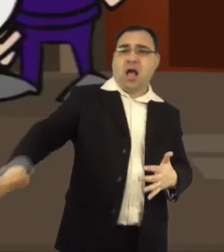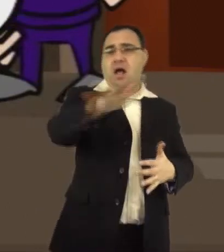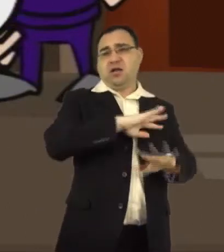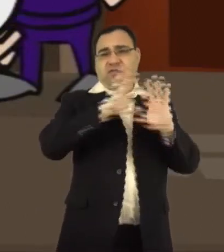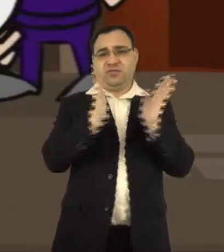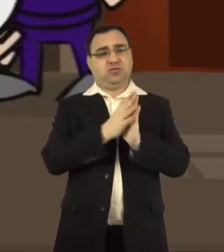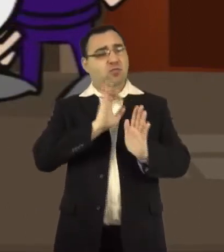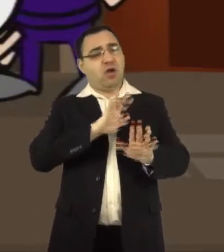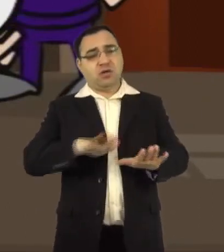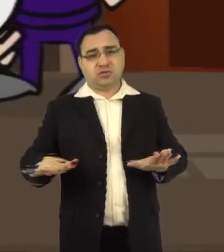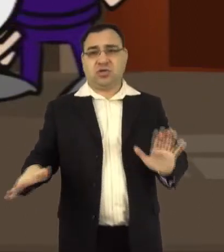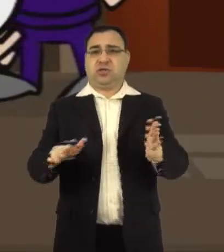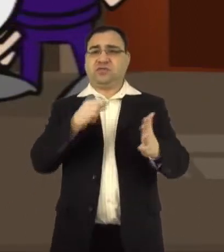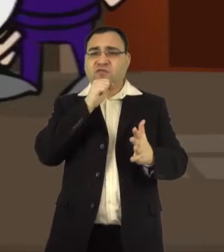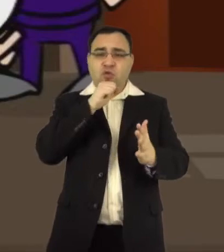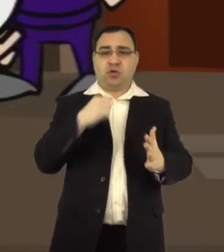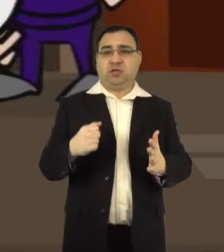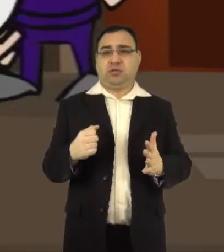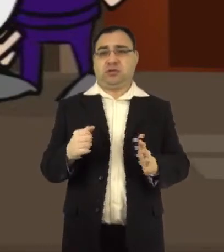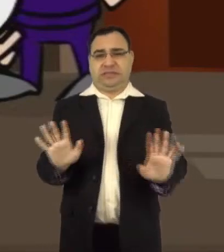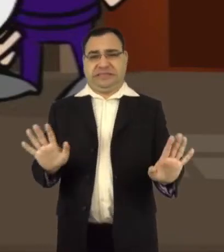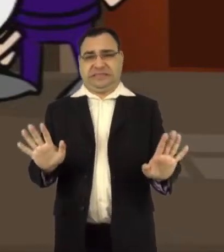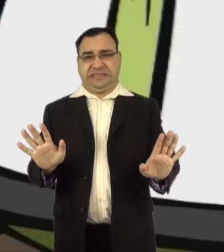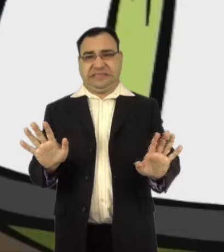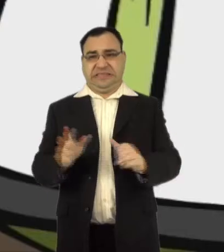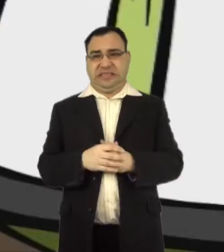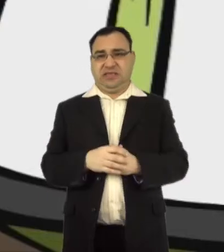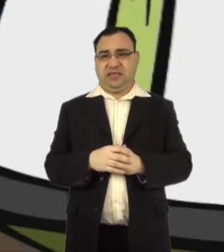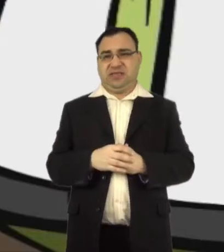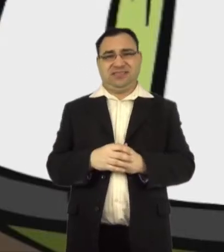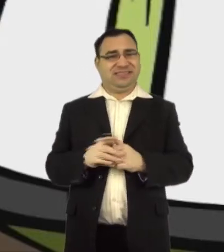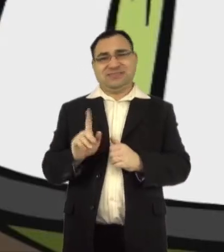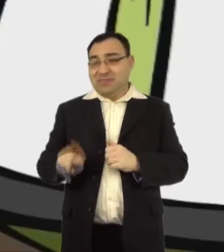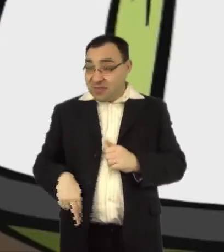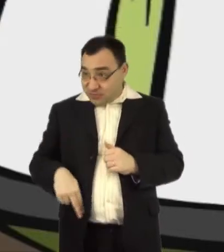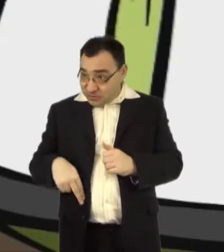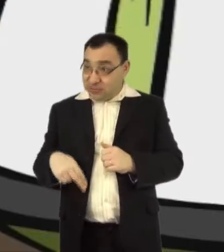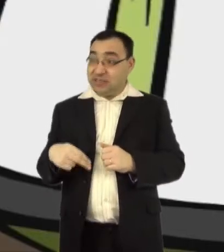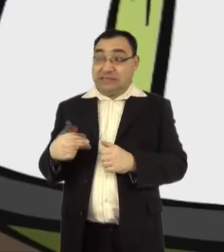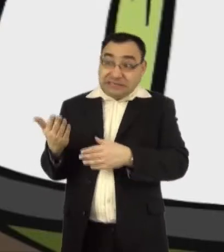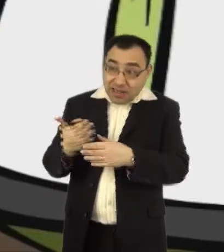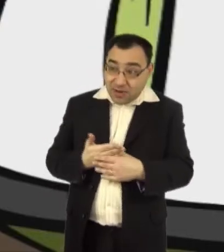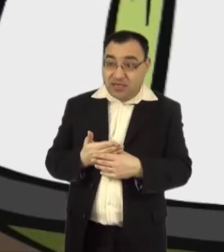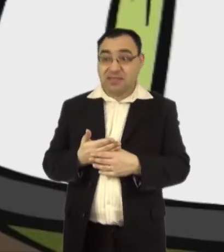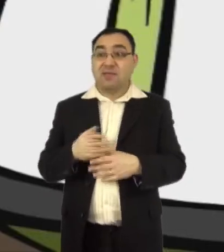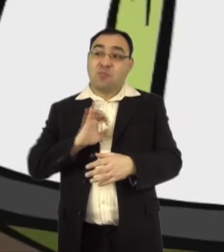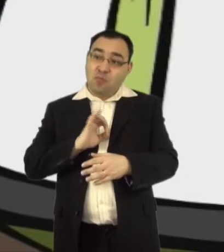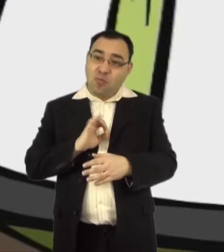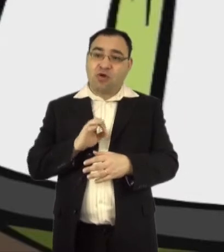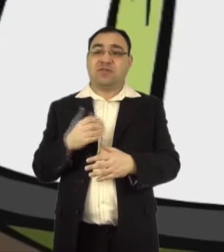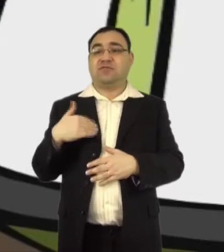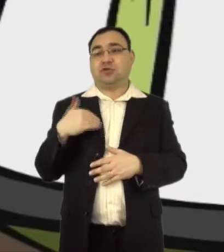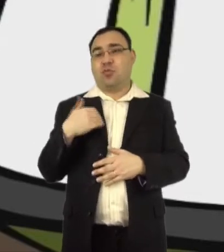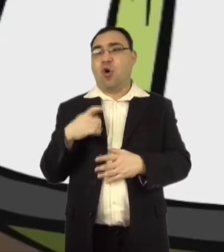dla nas, dla naszych dzieci i prawnuków. O wnukach żeś zapomniał. No to co, panie ministrze, to może jak nie kawka, to wpadnie pan do mnie